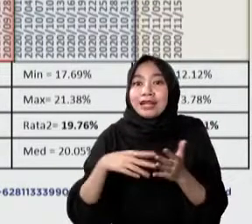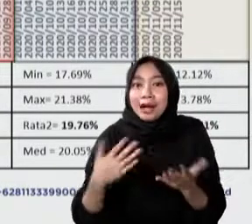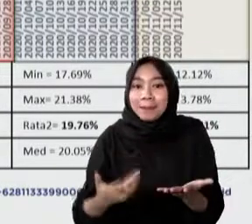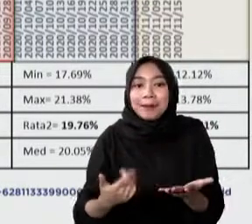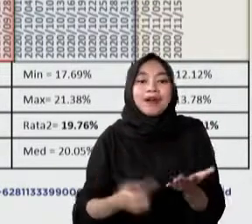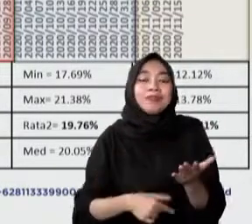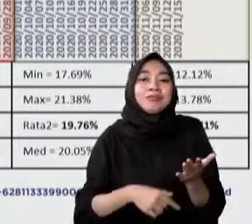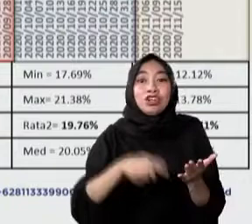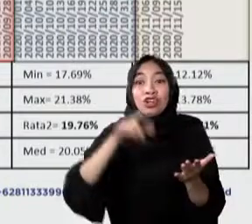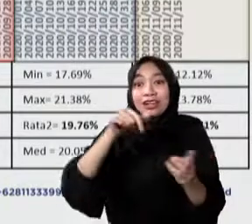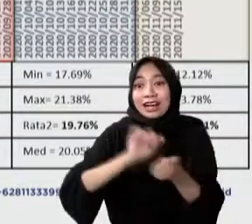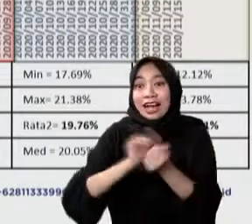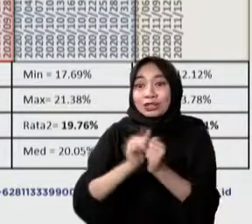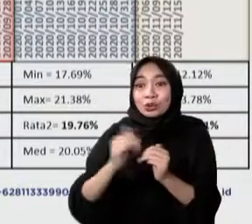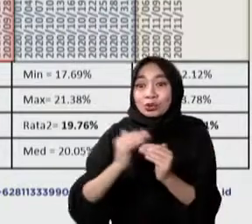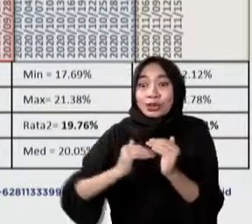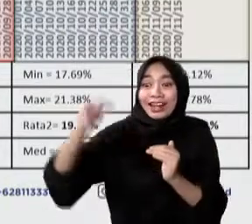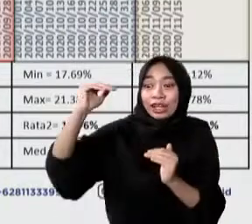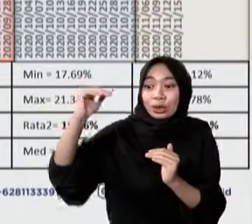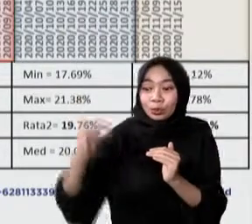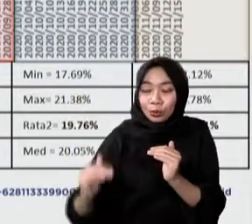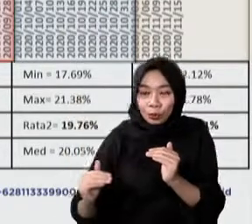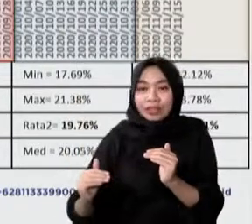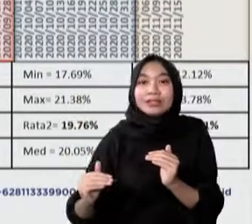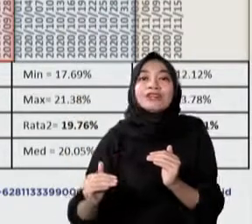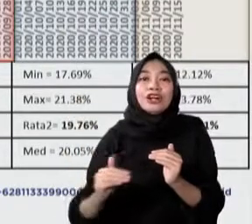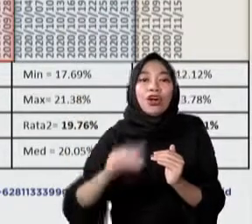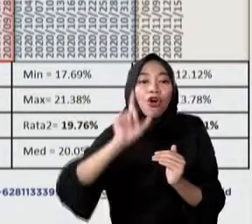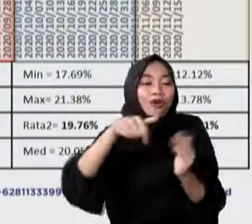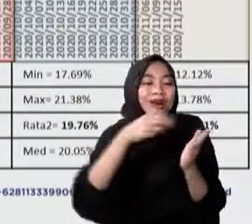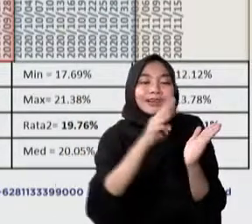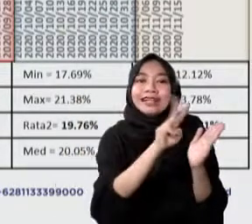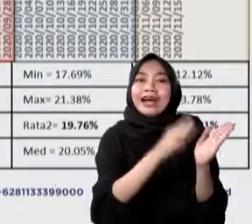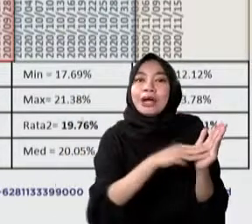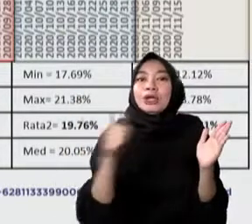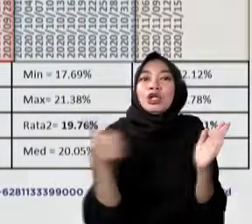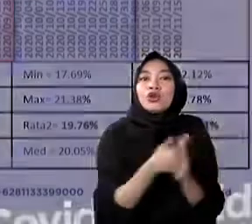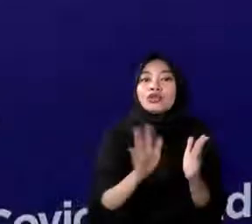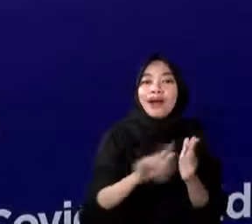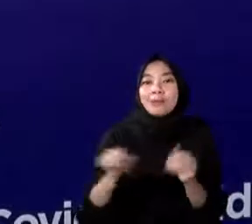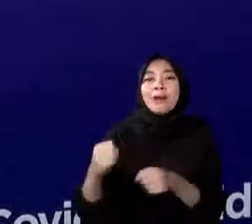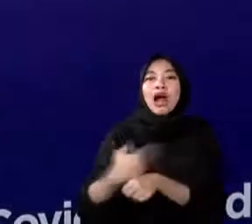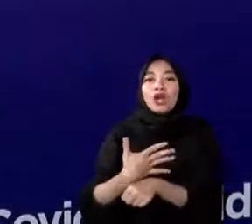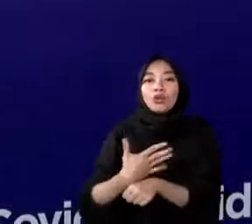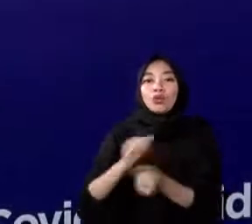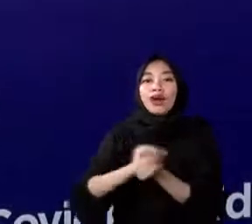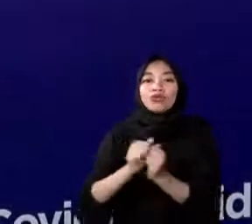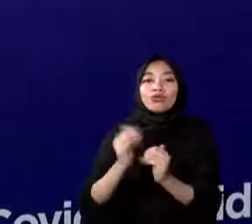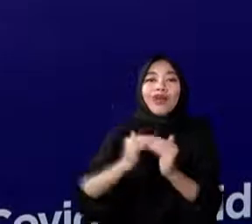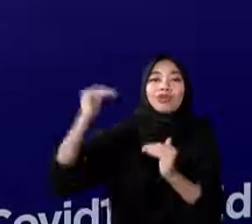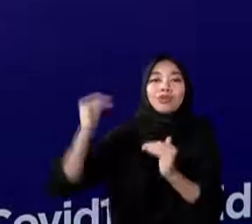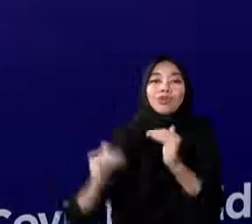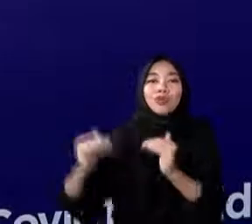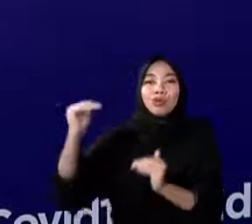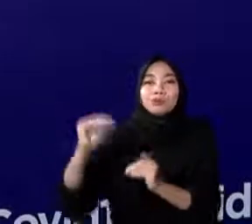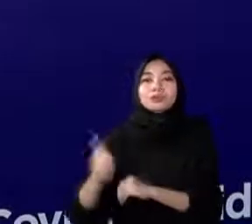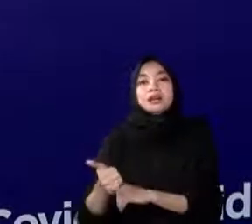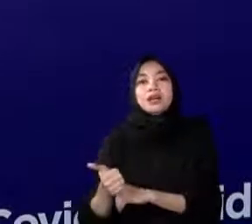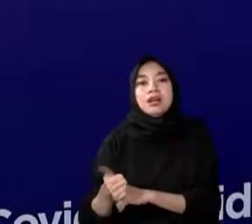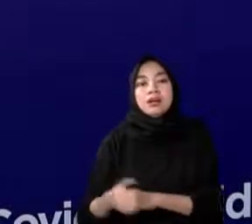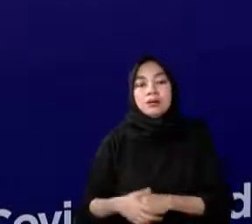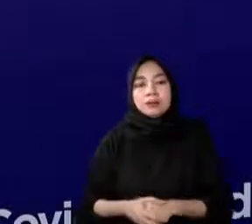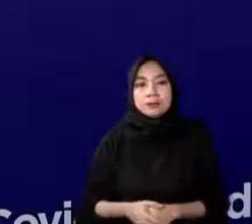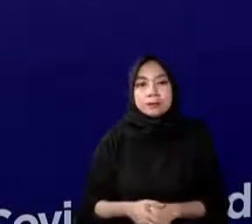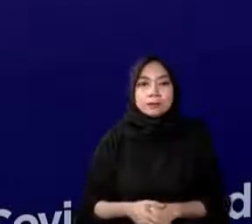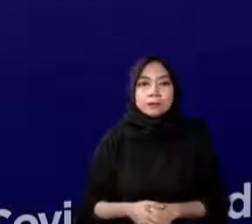sangat menentukan apakah kasus aktif kita akan terus turun sepanjang waktu atau jangan-jangan bisa naik kembali karena terjadi penambahan kasus yang